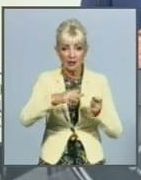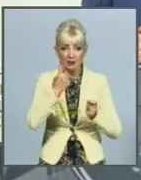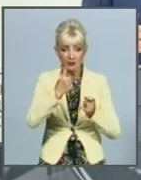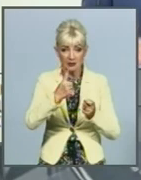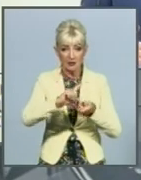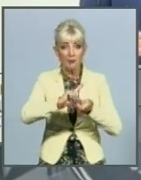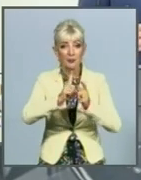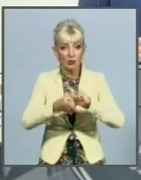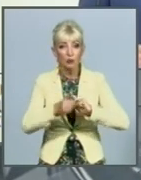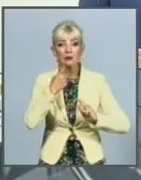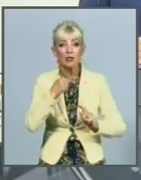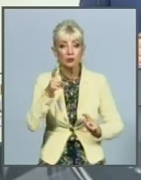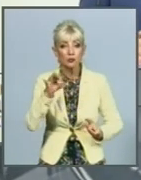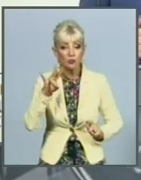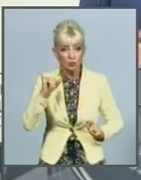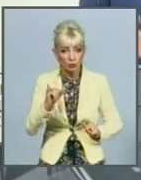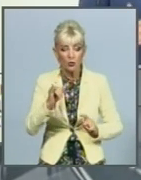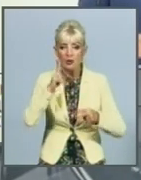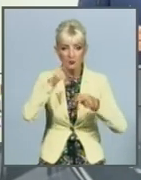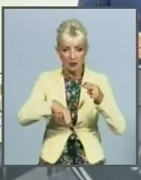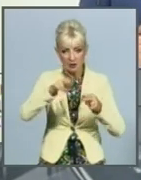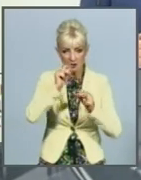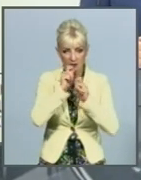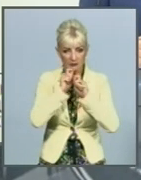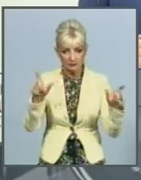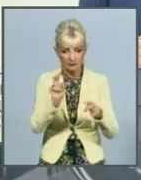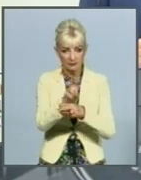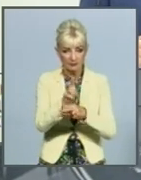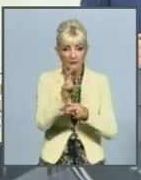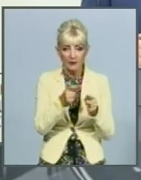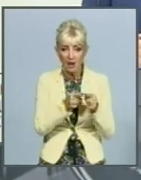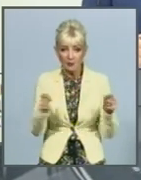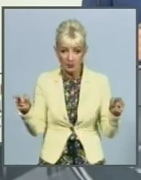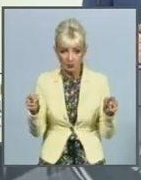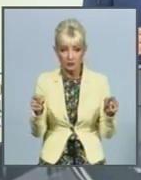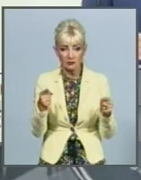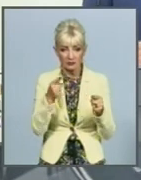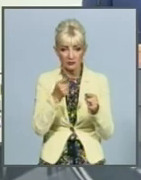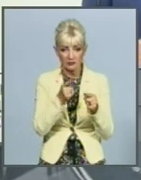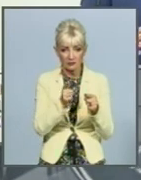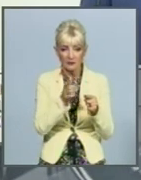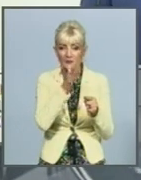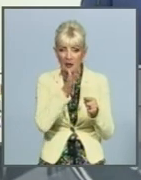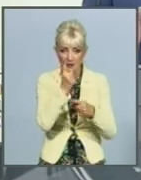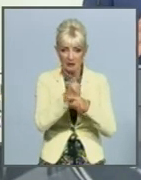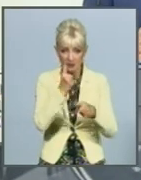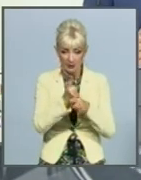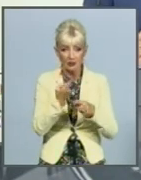зону, то припиняється освітній процес на період дії обмежень. Ці обмеження